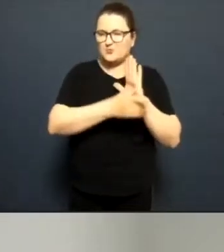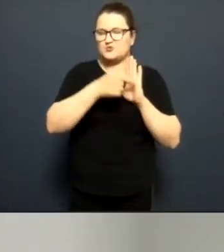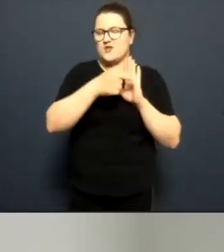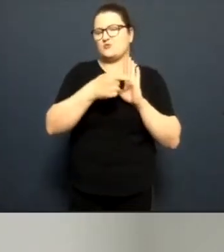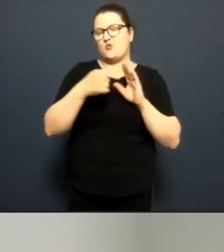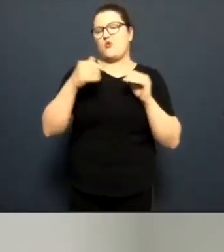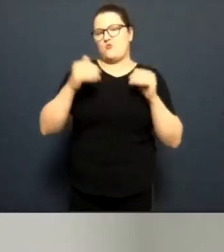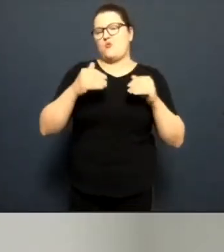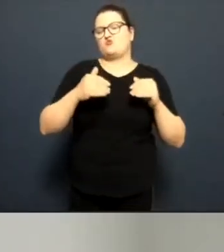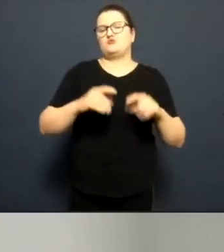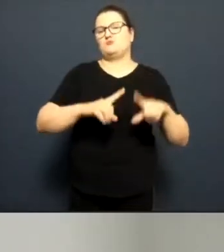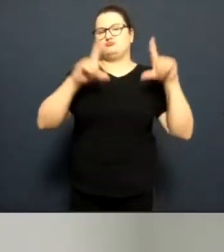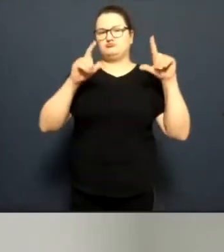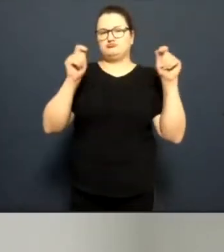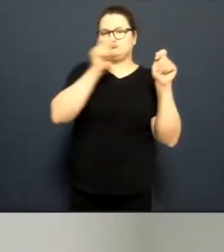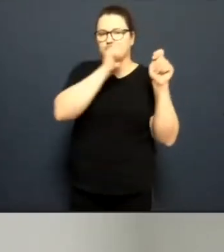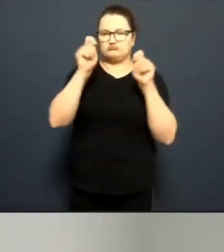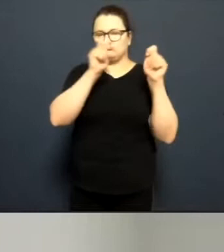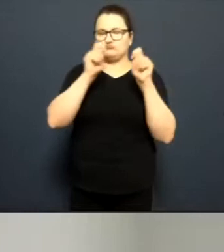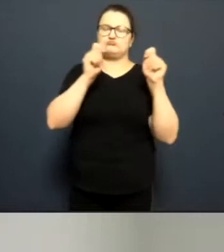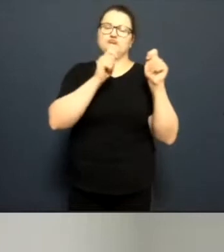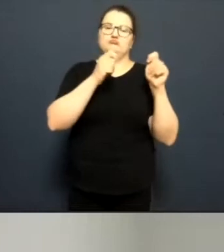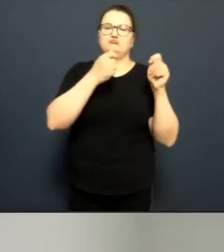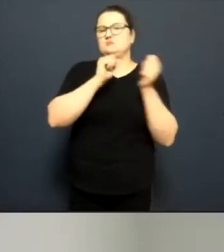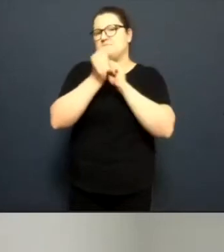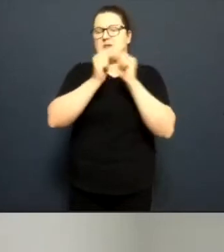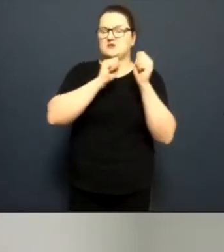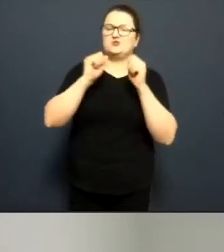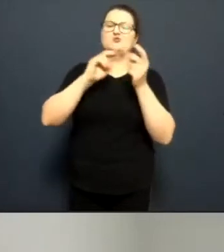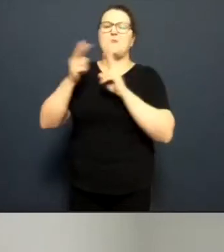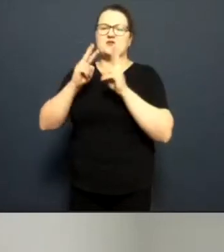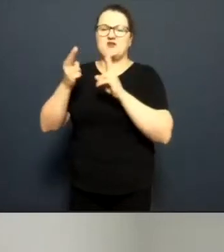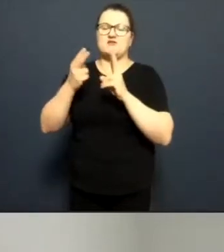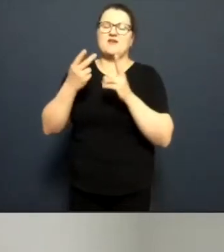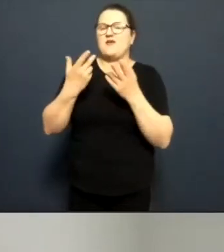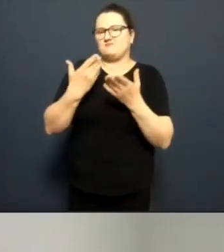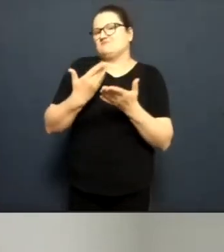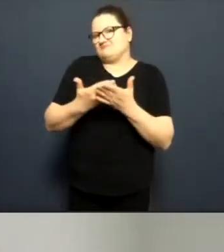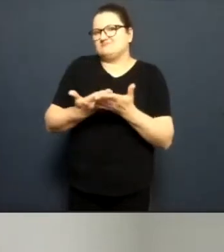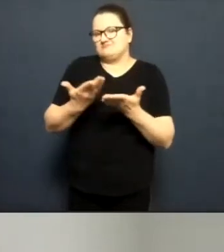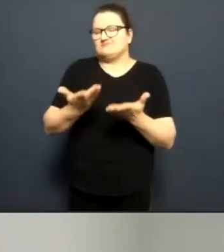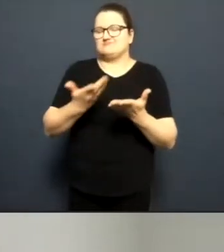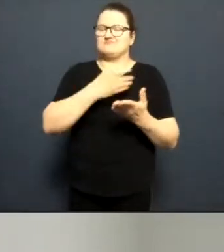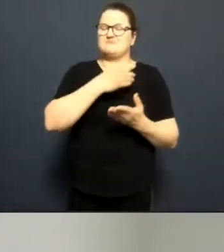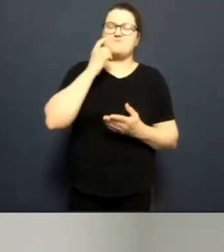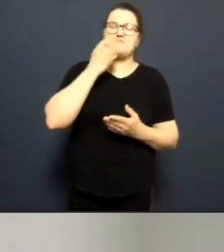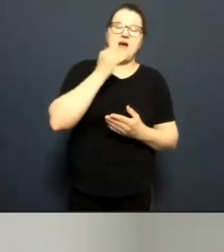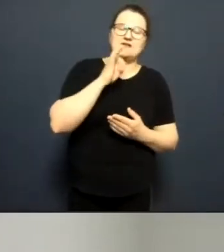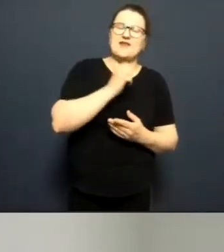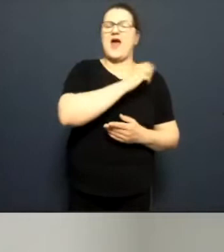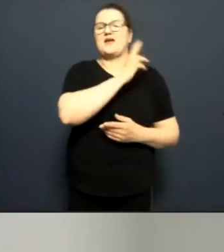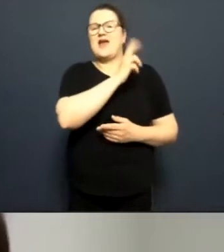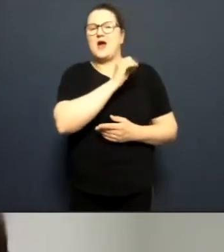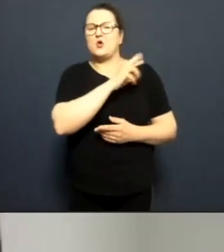będzie wtedy możliwość ustawienia wielkości tłumaczenia, tak aby Marta i Karolina były